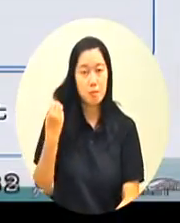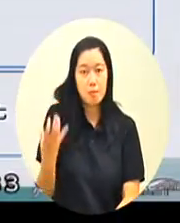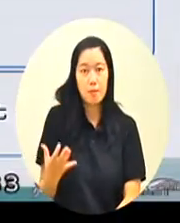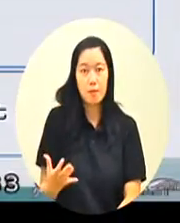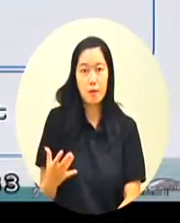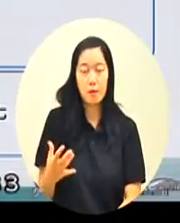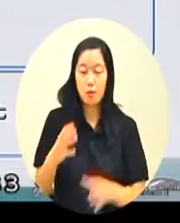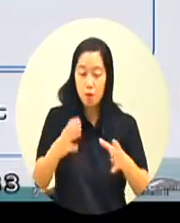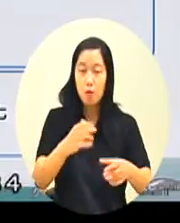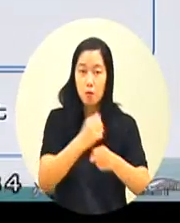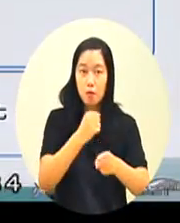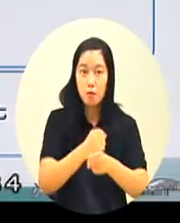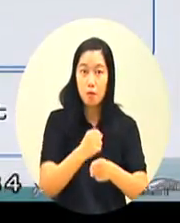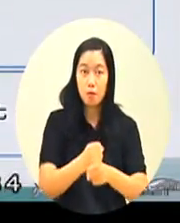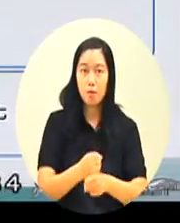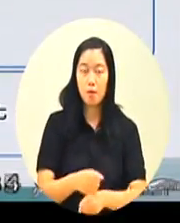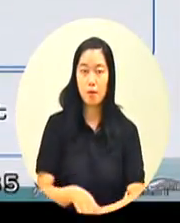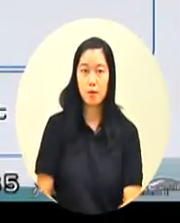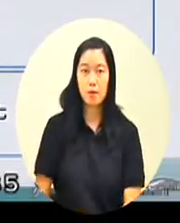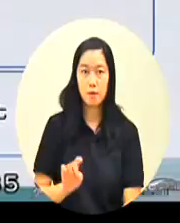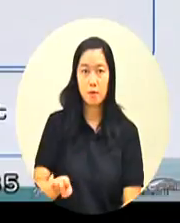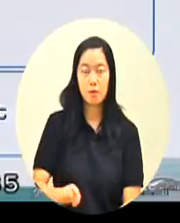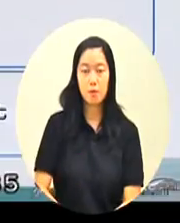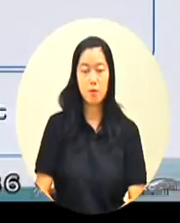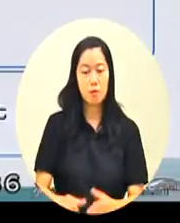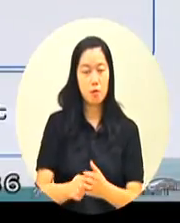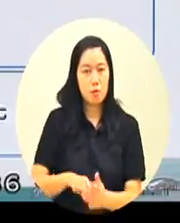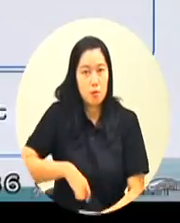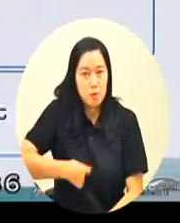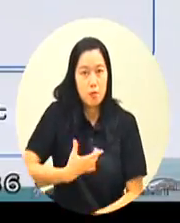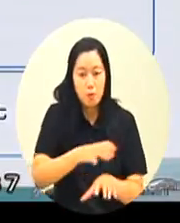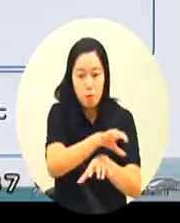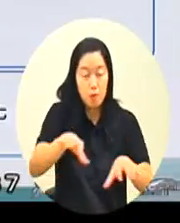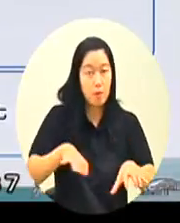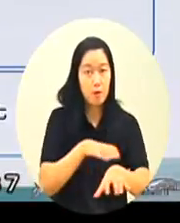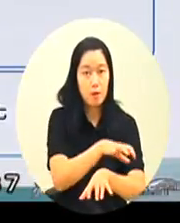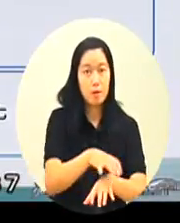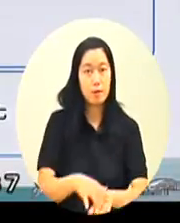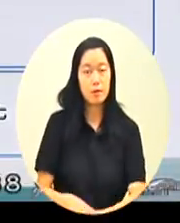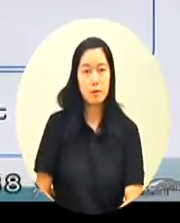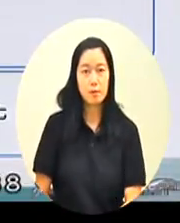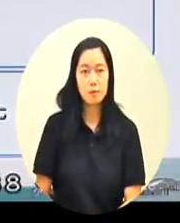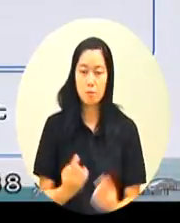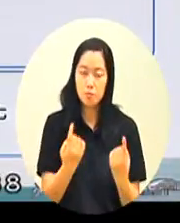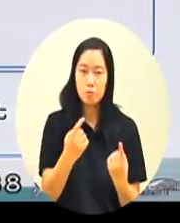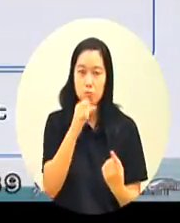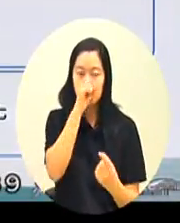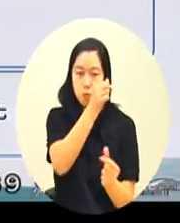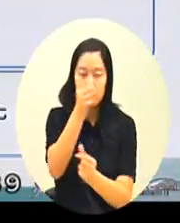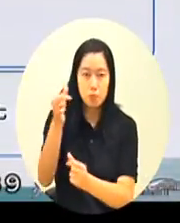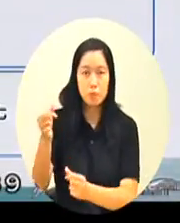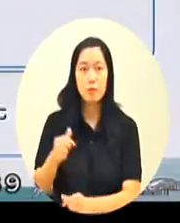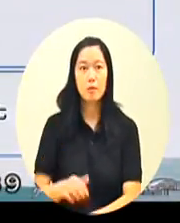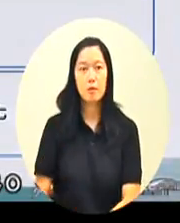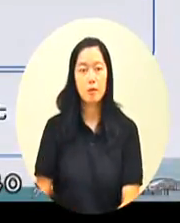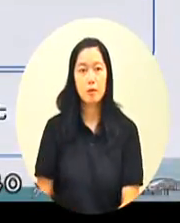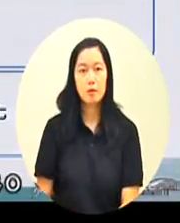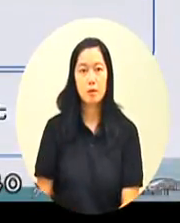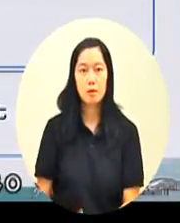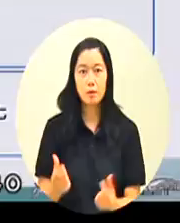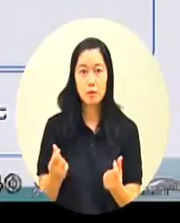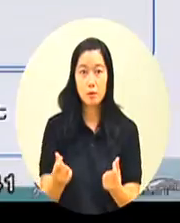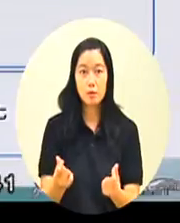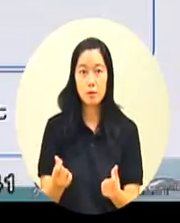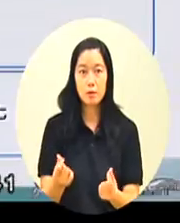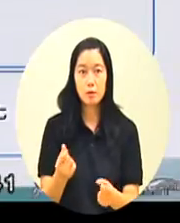些 ecosystem 生态圈其实是比较完善的，相对于南台湾包括创投公